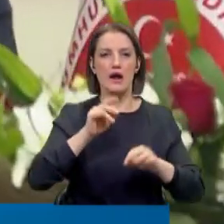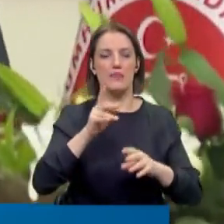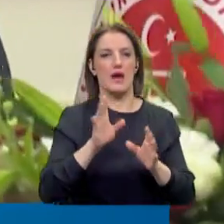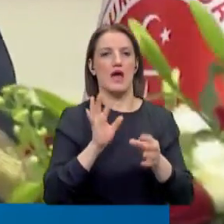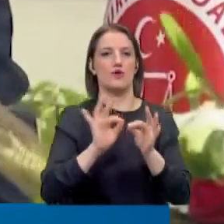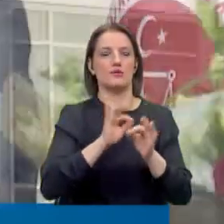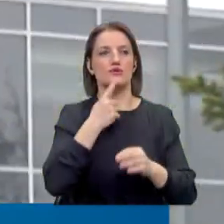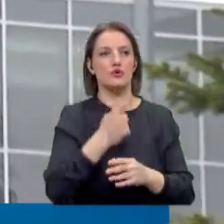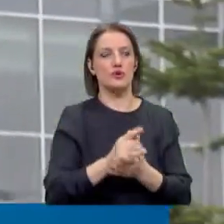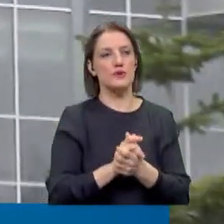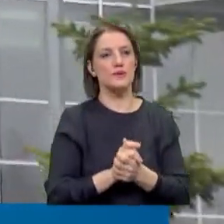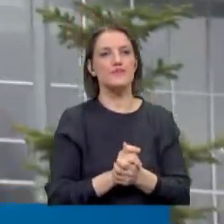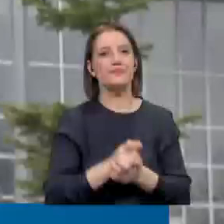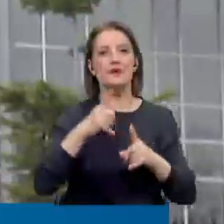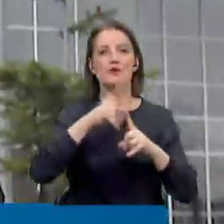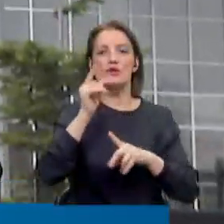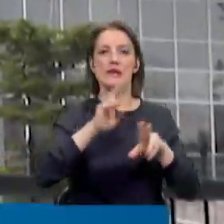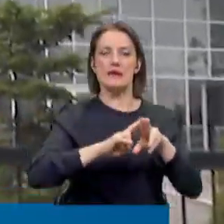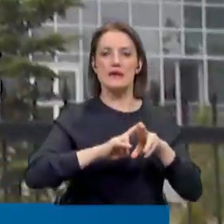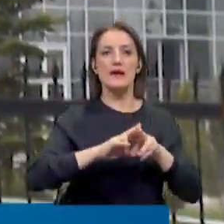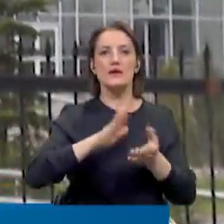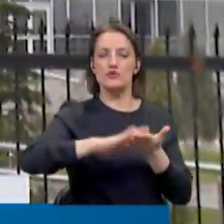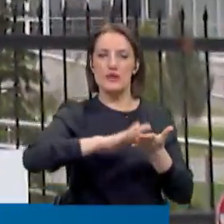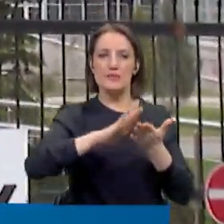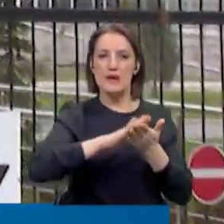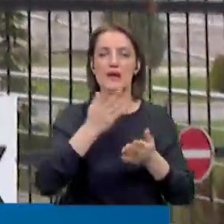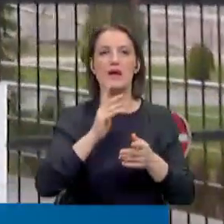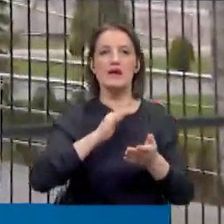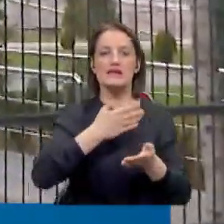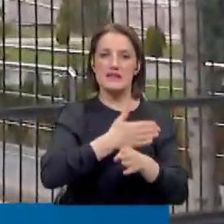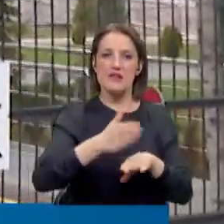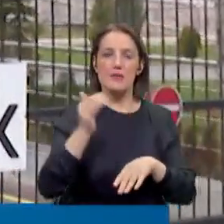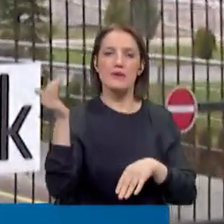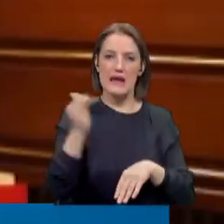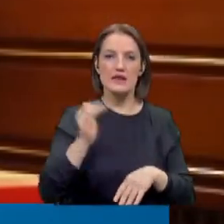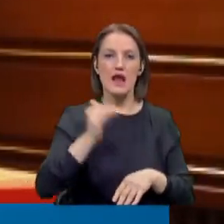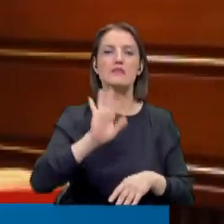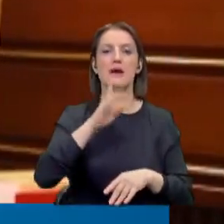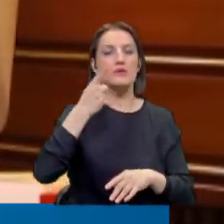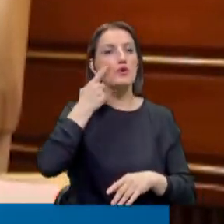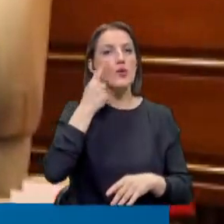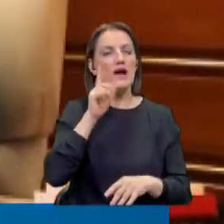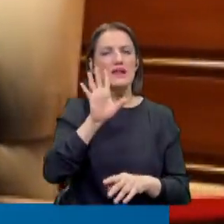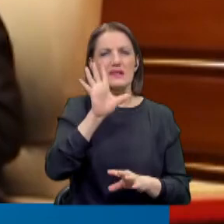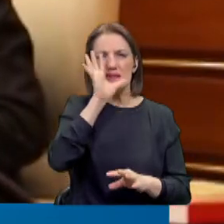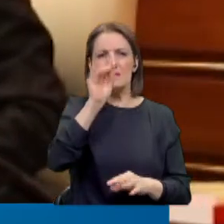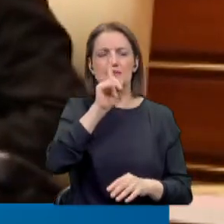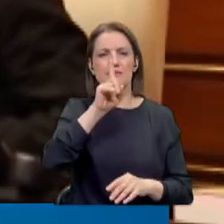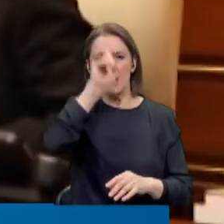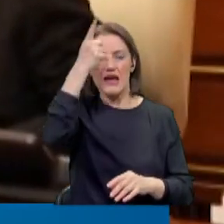Bakanlığı ekonomi bürokrasisinde Türk Başkanlığı revizyonun devamı gelir mi sorular arasında Gözlerim dağda tek yetkili